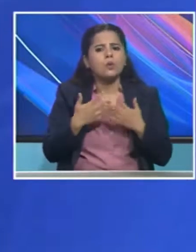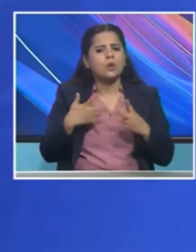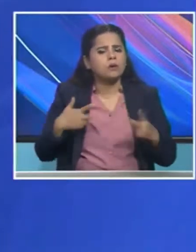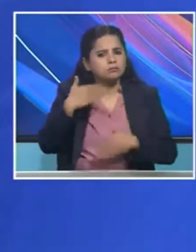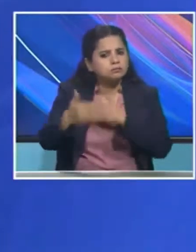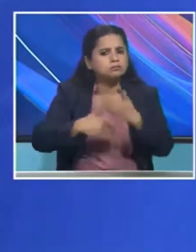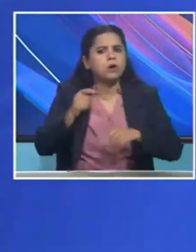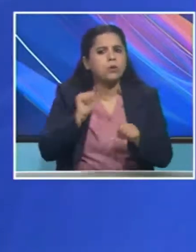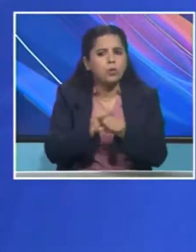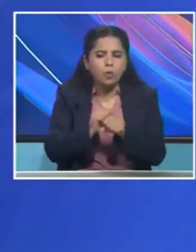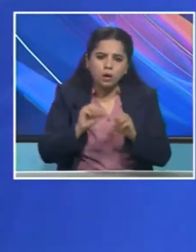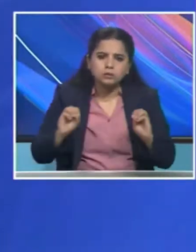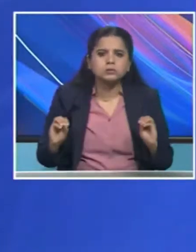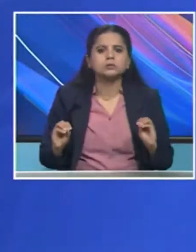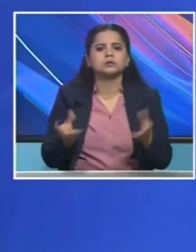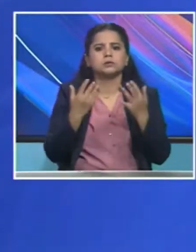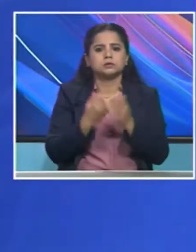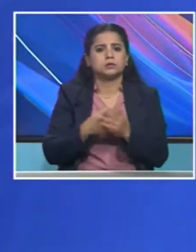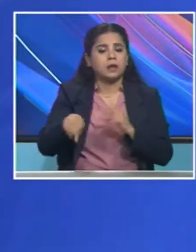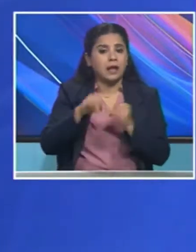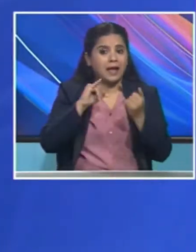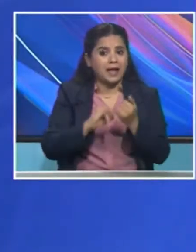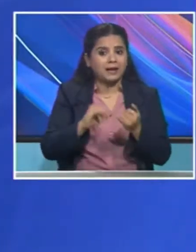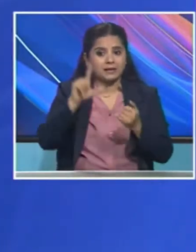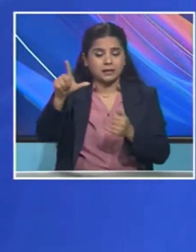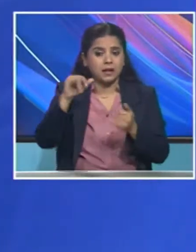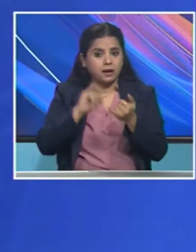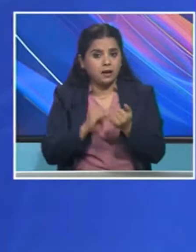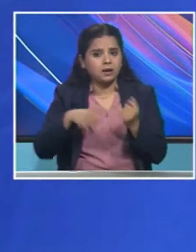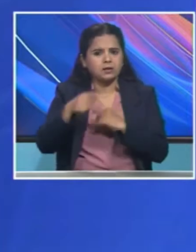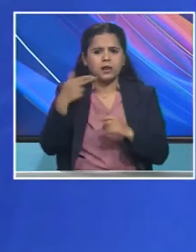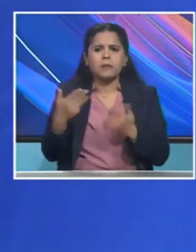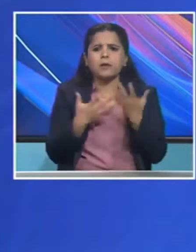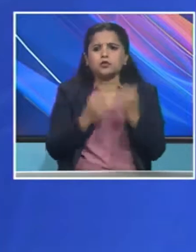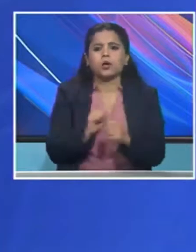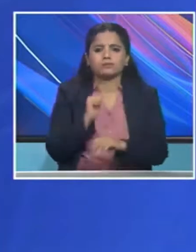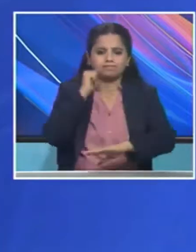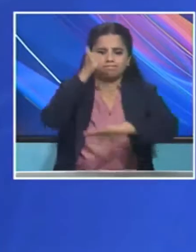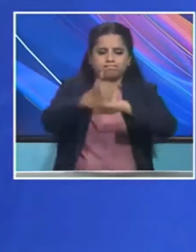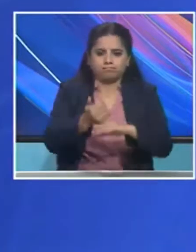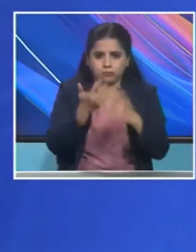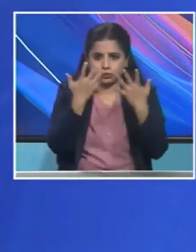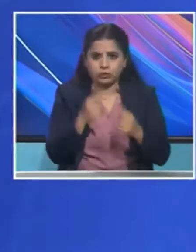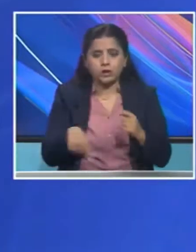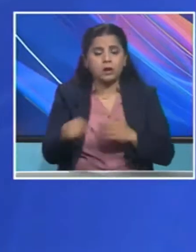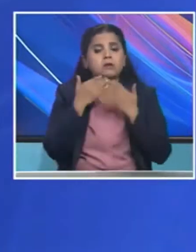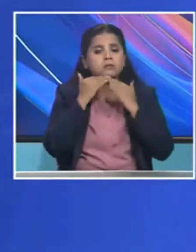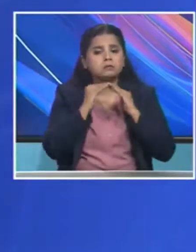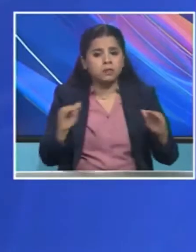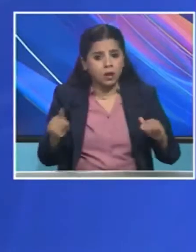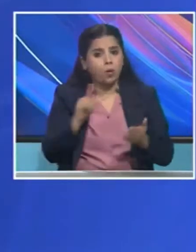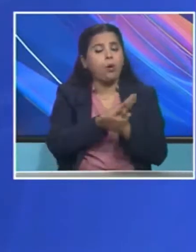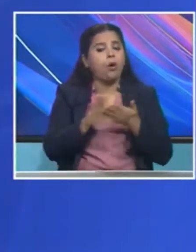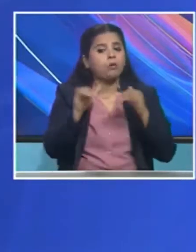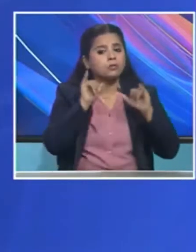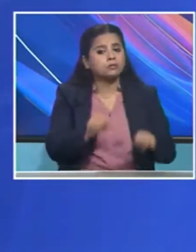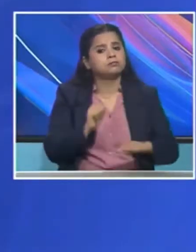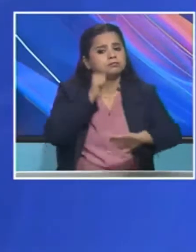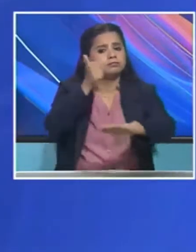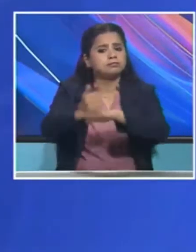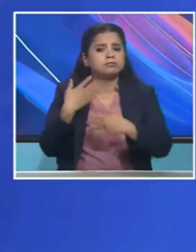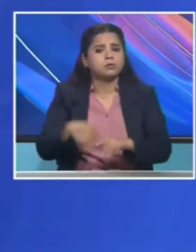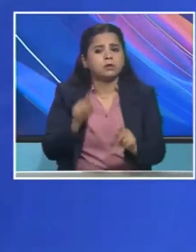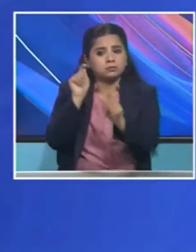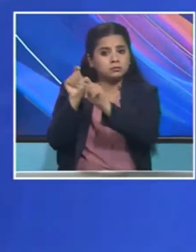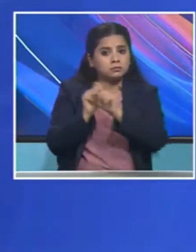कर दिया। उन्होंने SLS ट्रस्ट के नाम से न सिर्फ स्कूल खोला बल्कि बच्चियों के लिए एक हॉस्टल भी बनाया जिसमें करीब 70